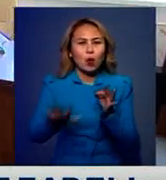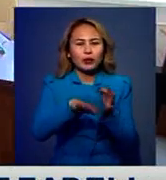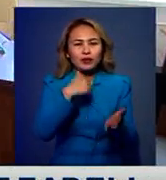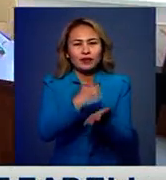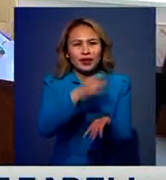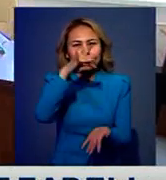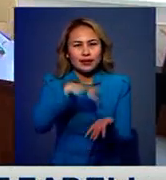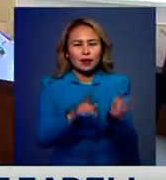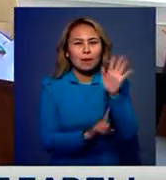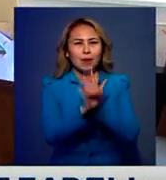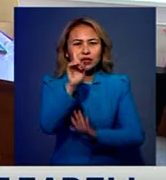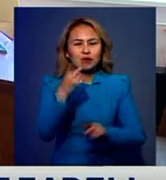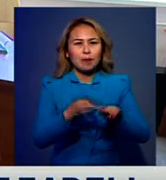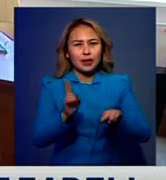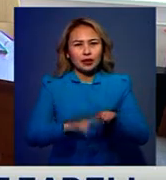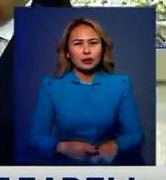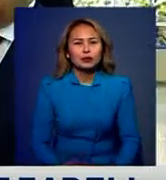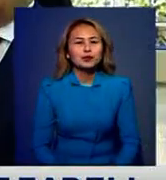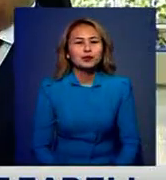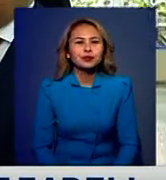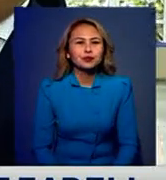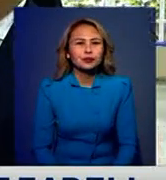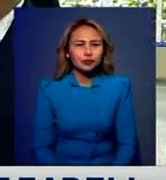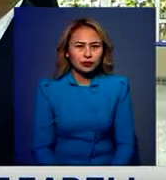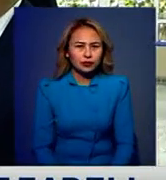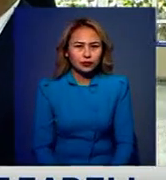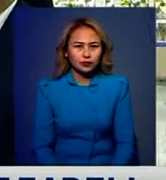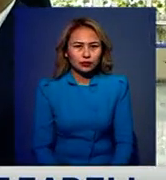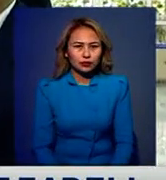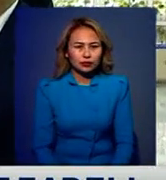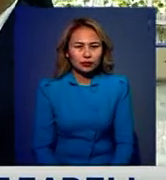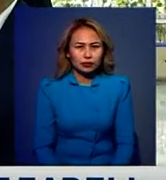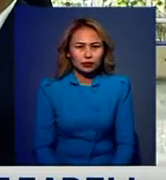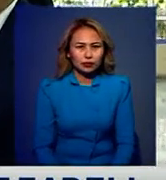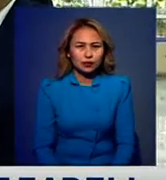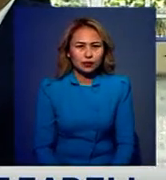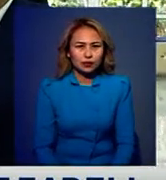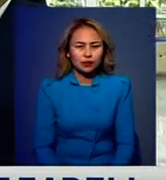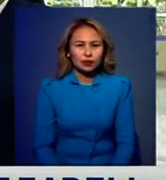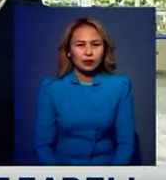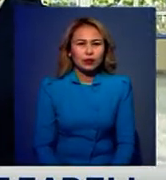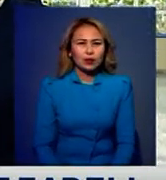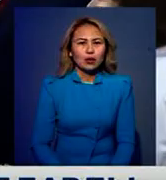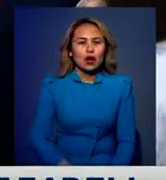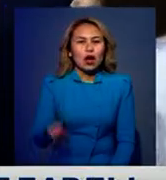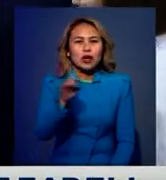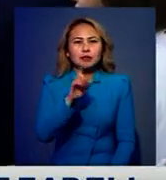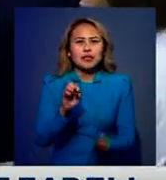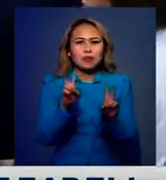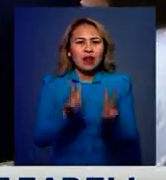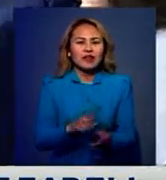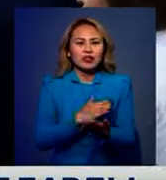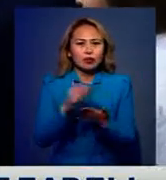осы орталықтан басталу да сондықтан болар. Переквалификация алу үшін Ресейге барады.